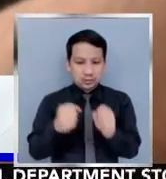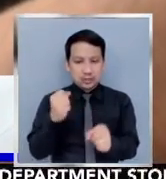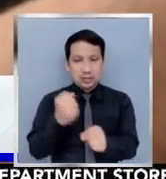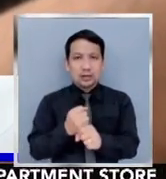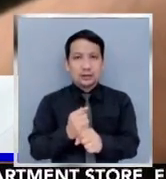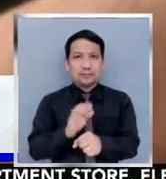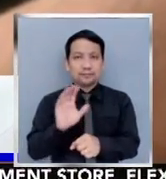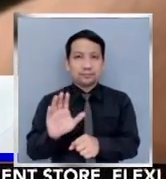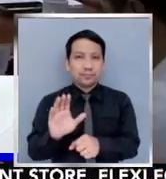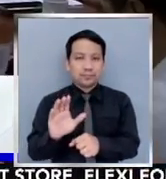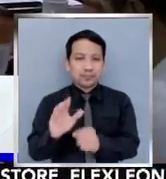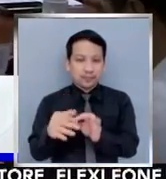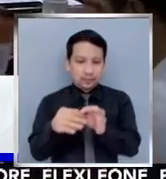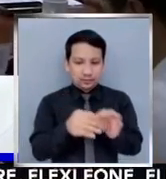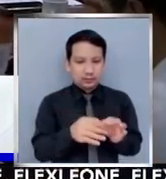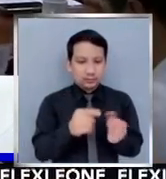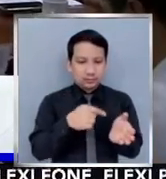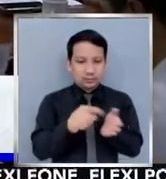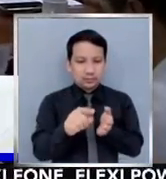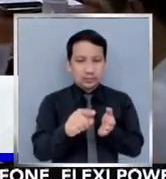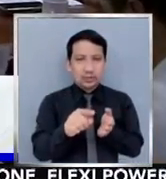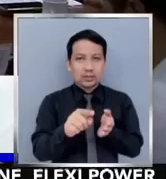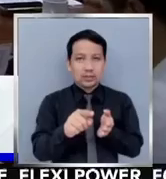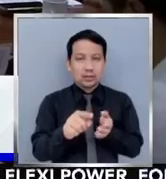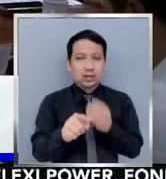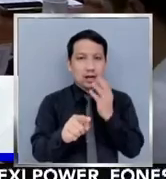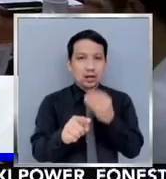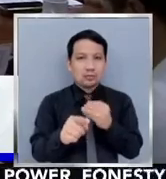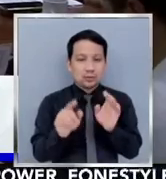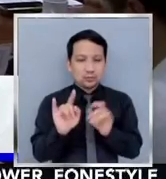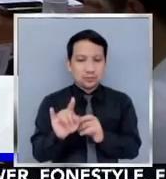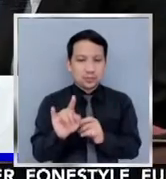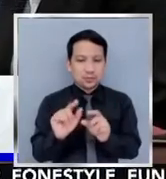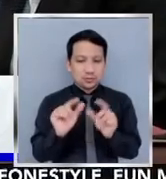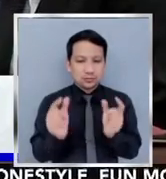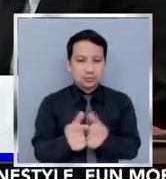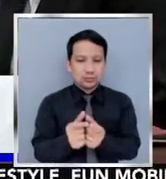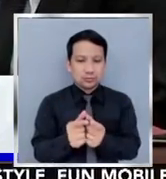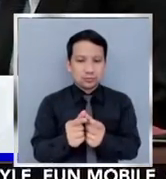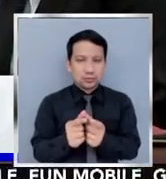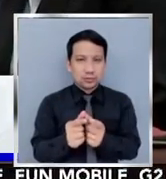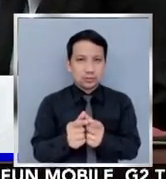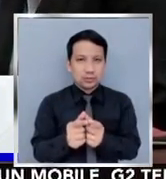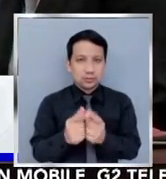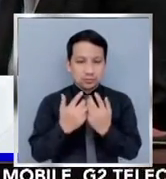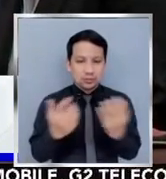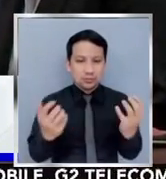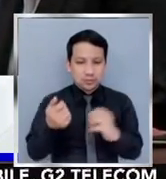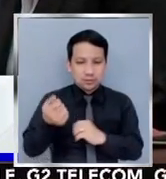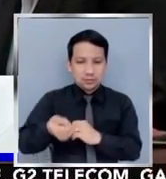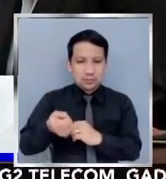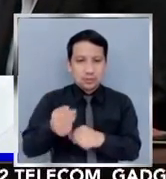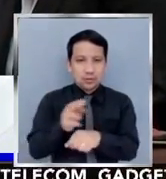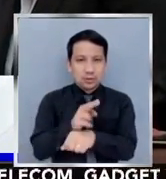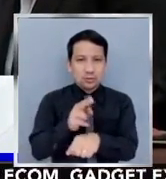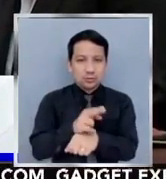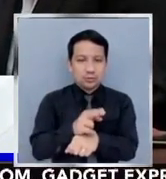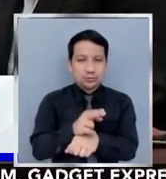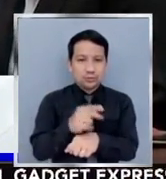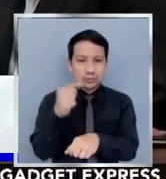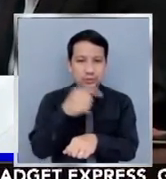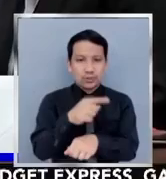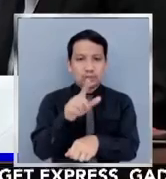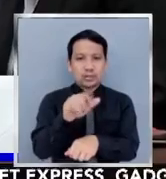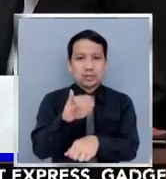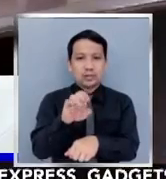may kaakibat na multa. Ayon sa mga media group na dumalo sa pagdinig ng Senado, nagagamit umano ang libel bilang sandata para patahimikin